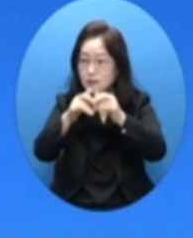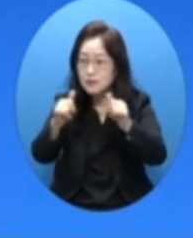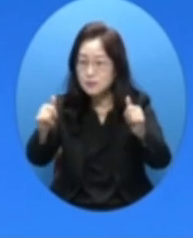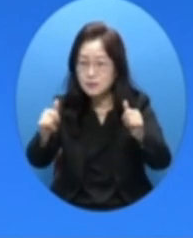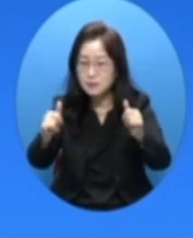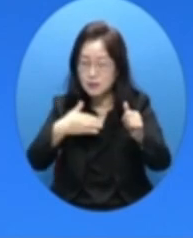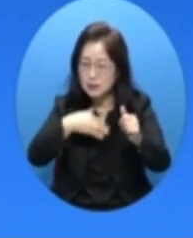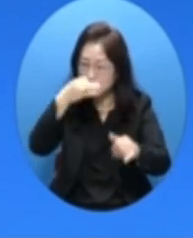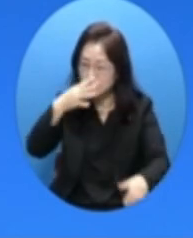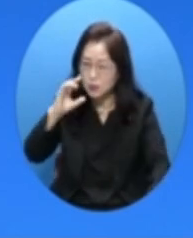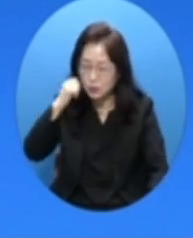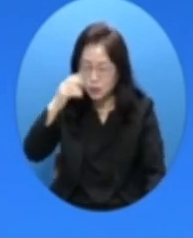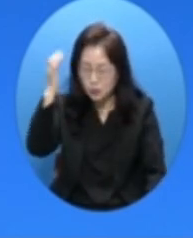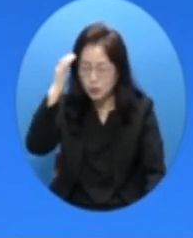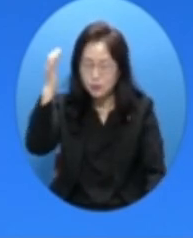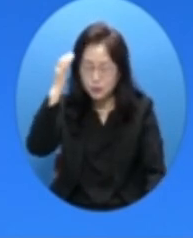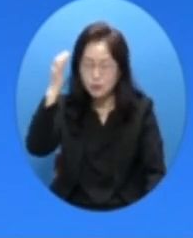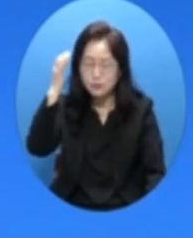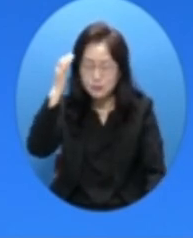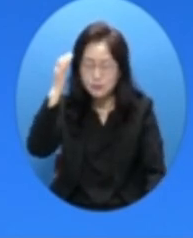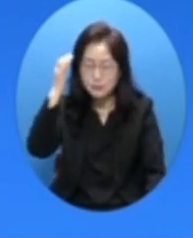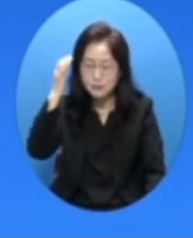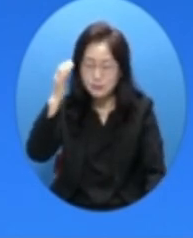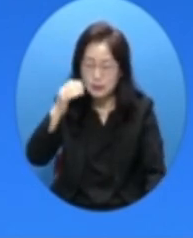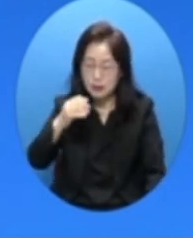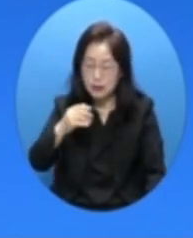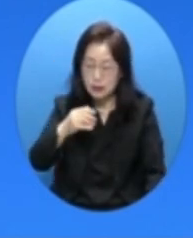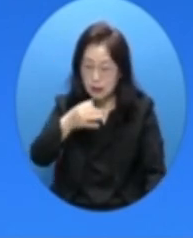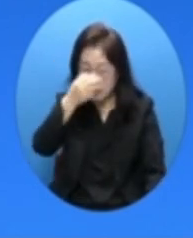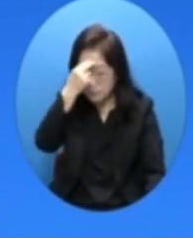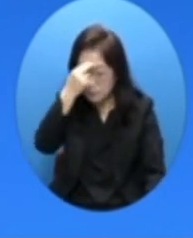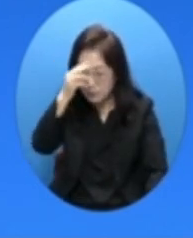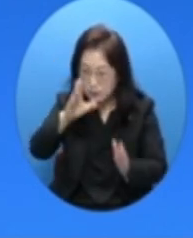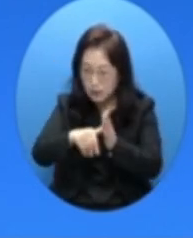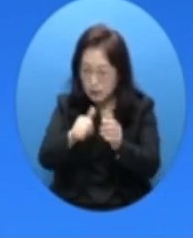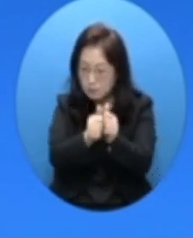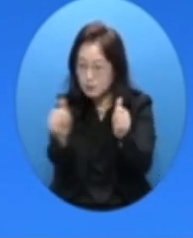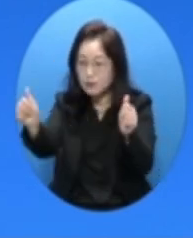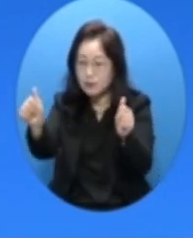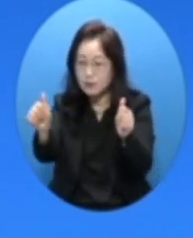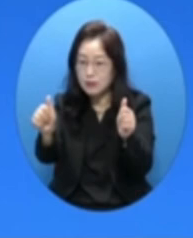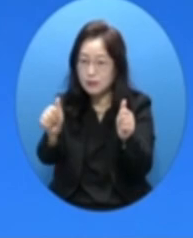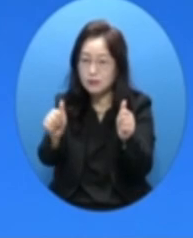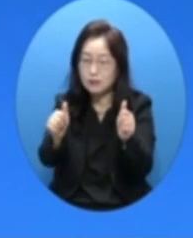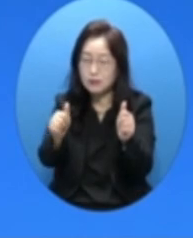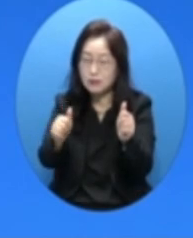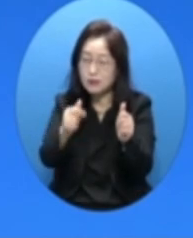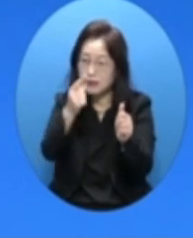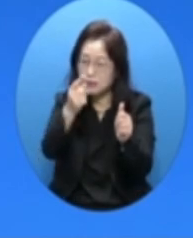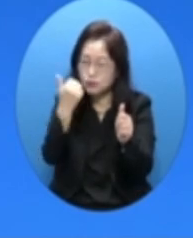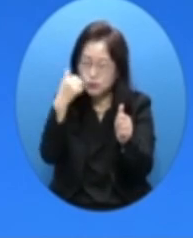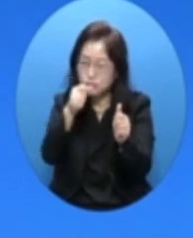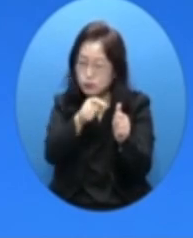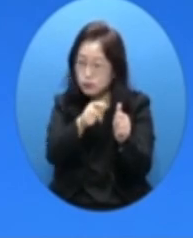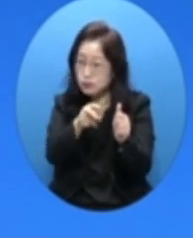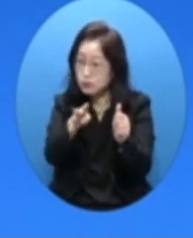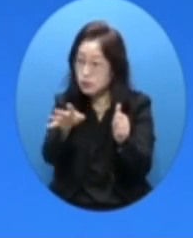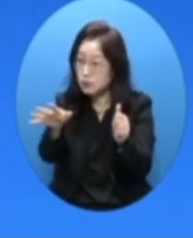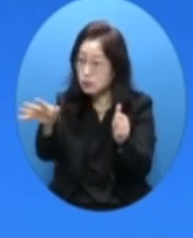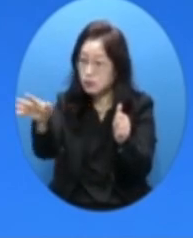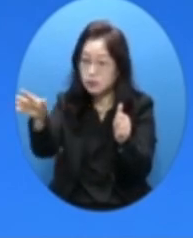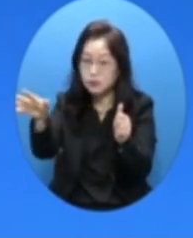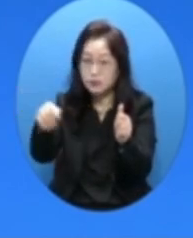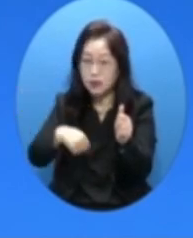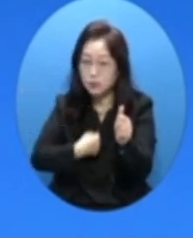내가 어렵고 힘들고 고통스럽고 곤경에 빠질 때 등을 돌리고 떠납니다 한 사람 두 사람 따라서